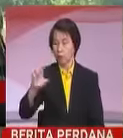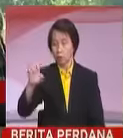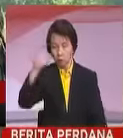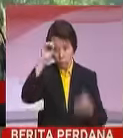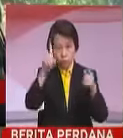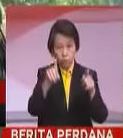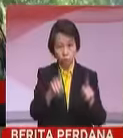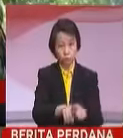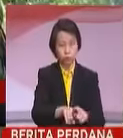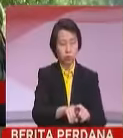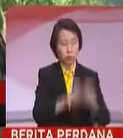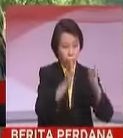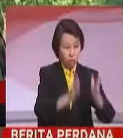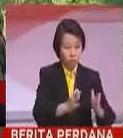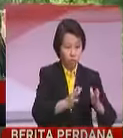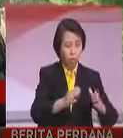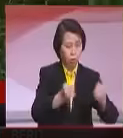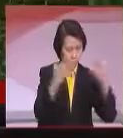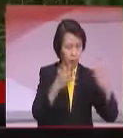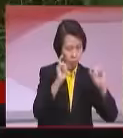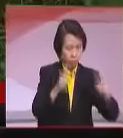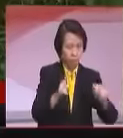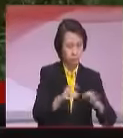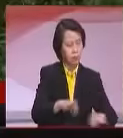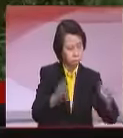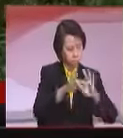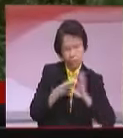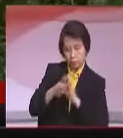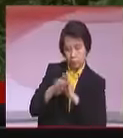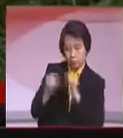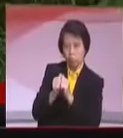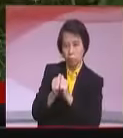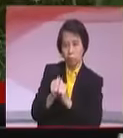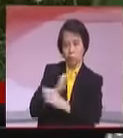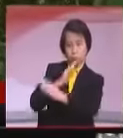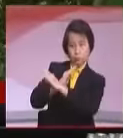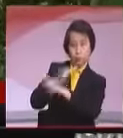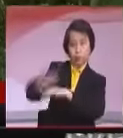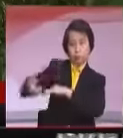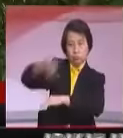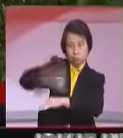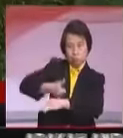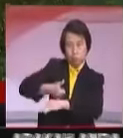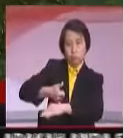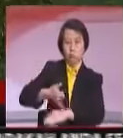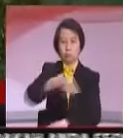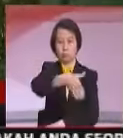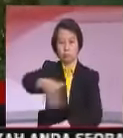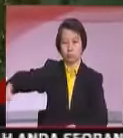orang awam memainkan peranan penting dalam mengekang jenayah rentas sempadan.